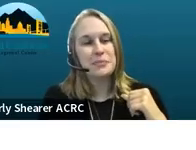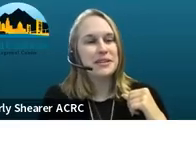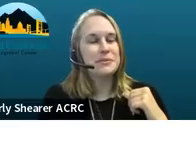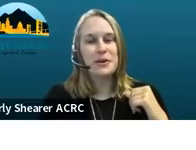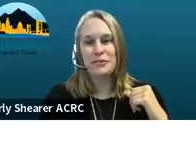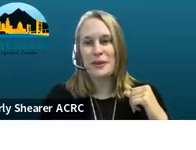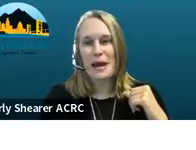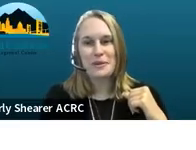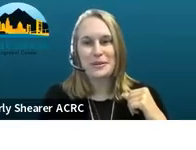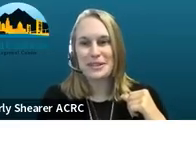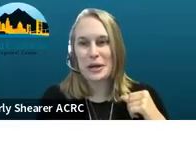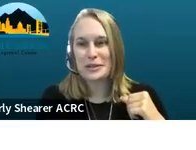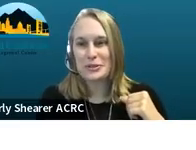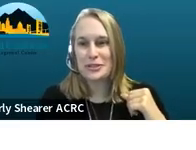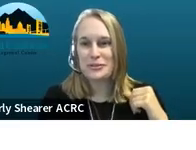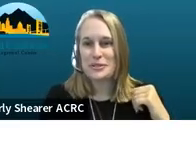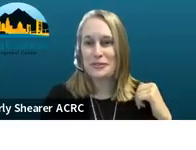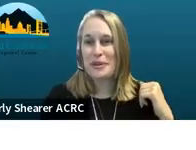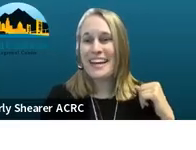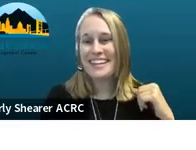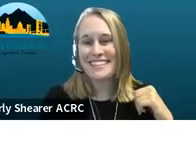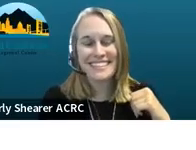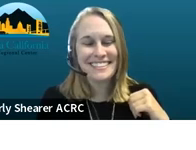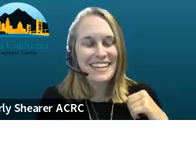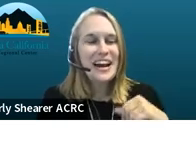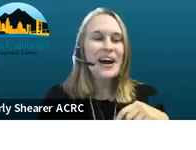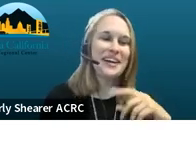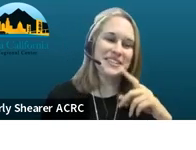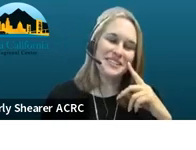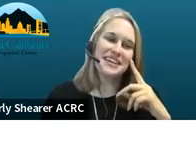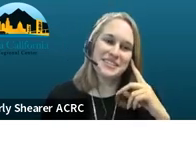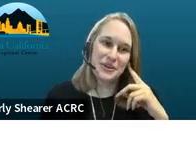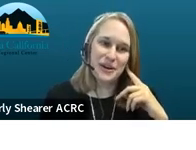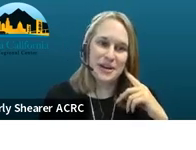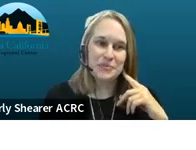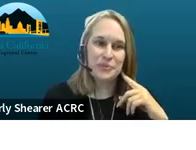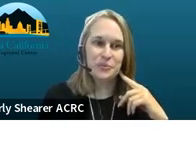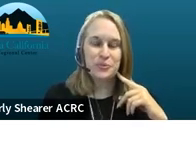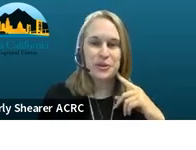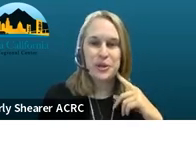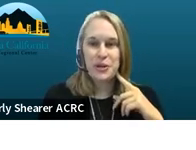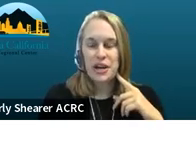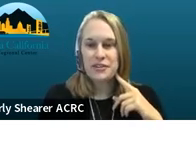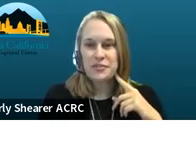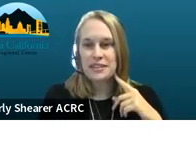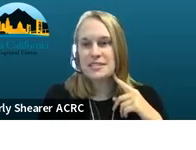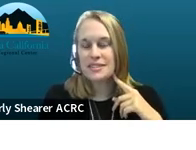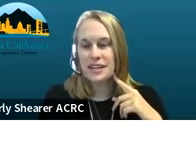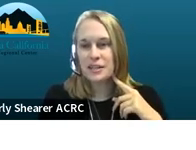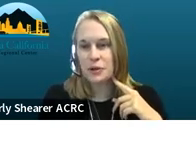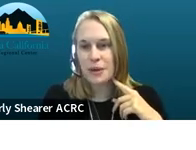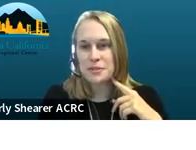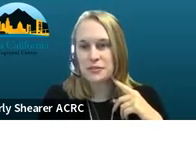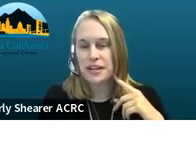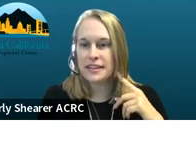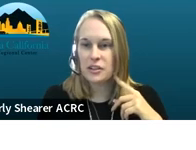Since so many of them overlap, it got a little confusing for me. All right. Yes. So, you know, a lot of in the